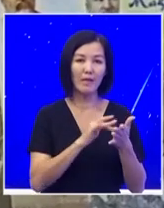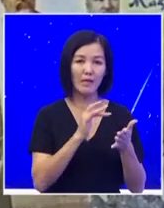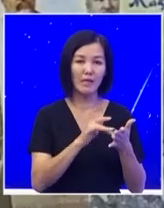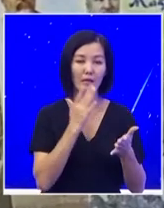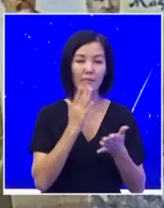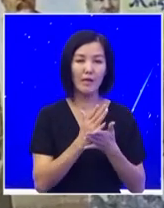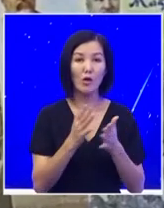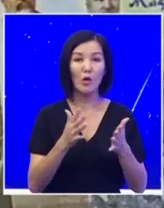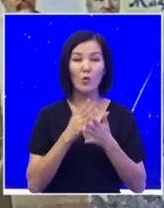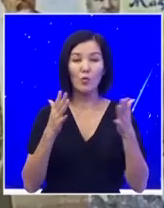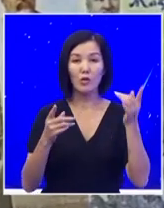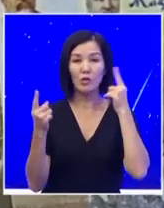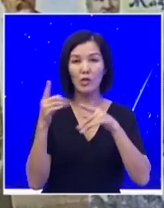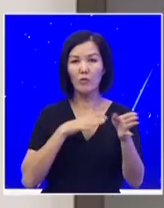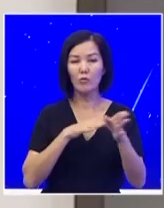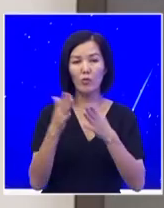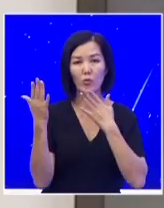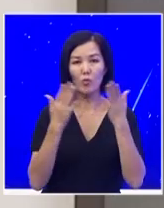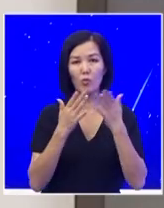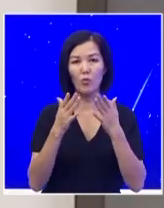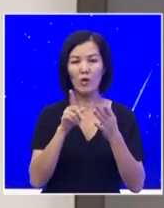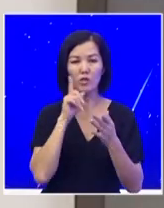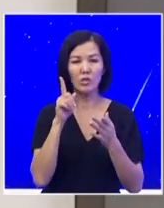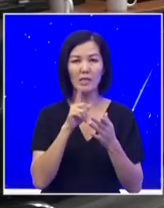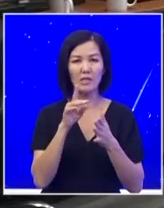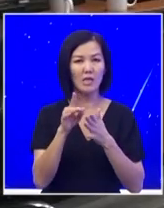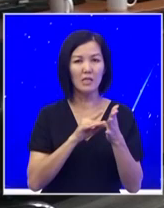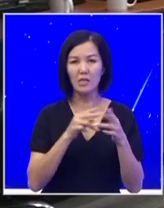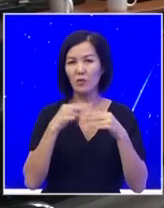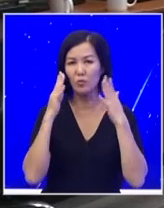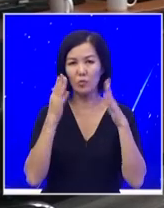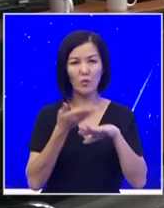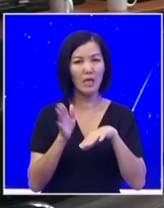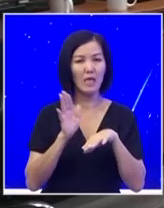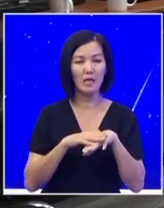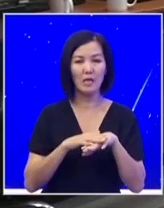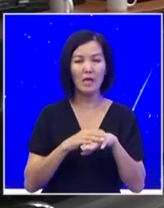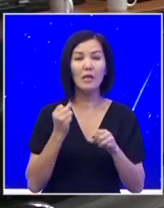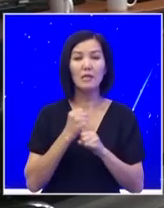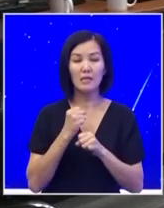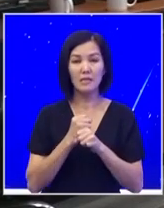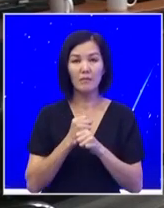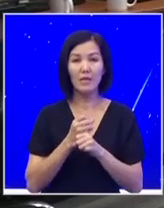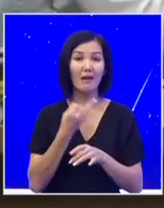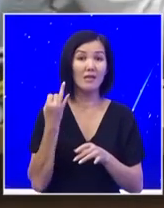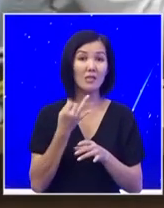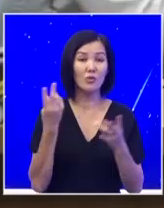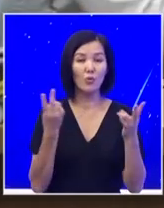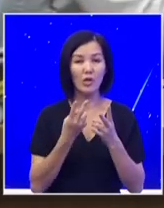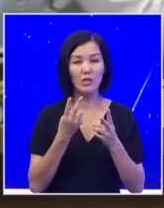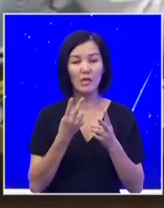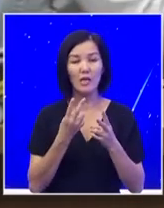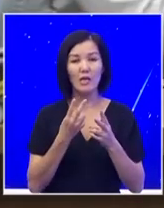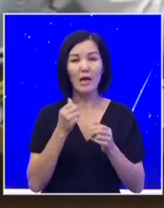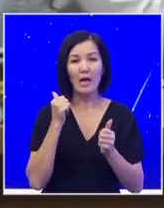Көлемді шығарманы толық оқып шығуға жас буынның бірден ден қоюы қиын. Қайтпек керек. Оларды қызықтыруға жет. Әр